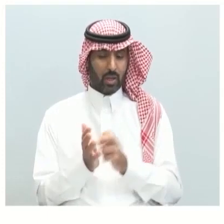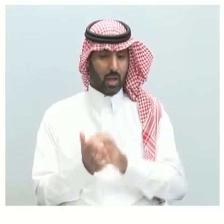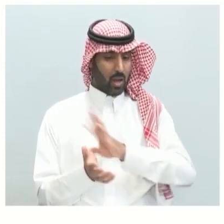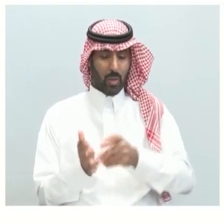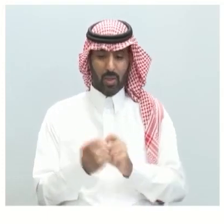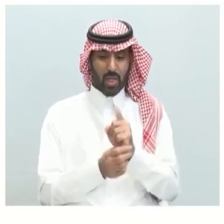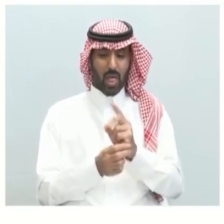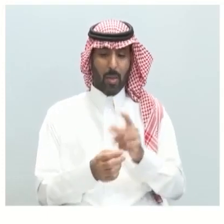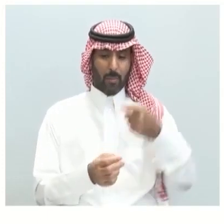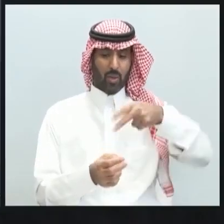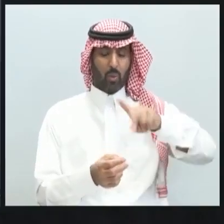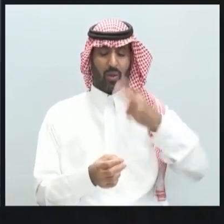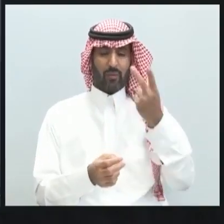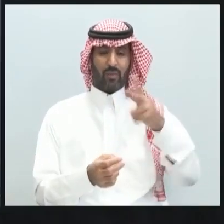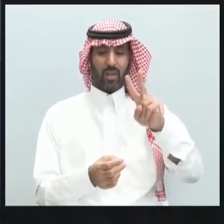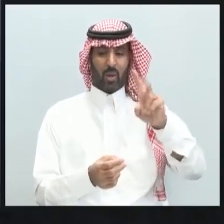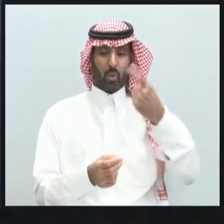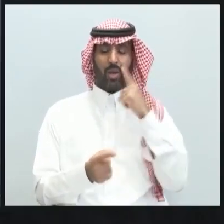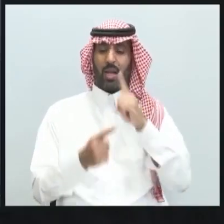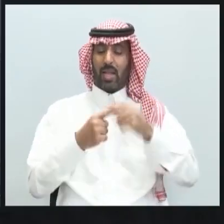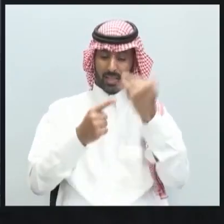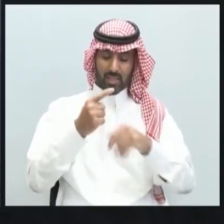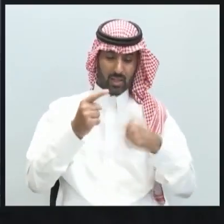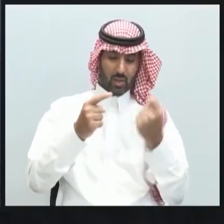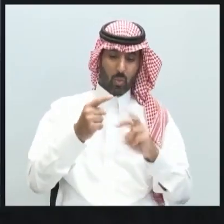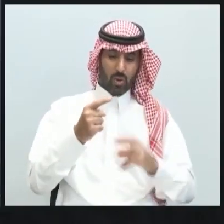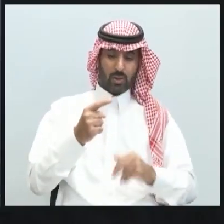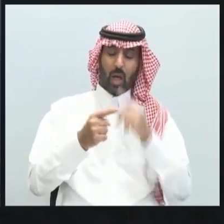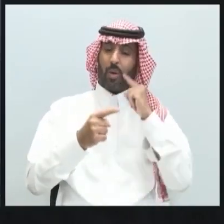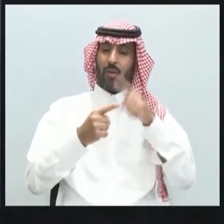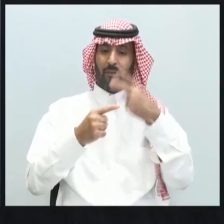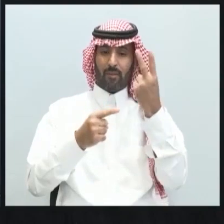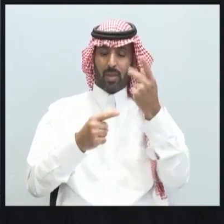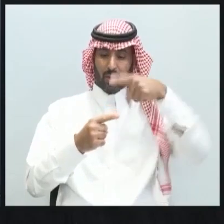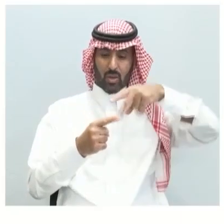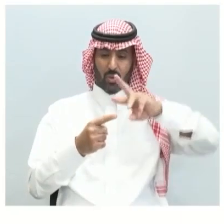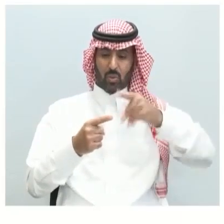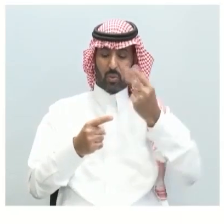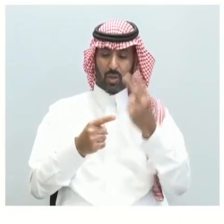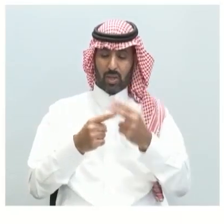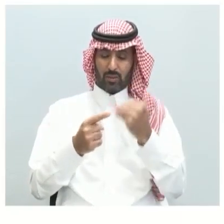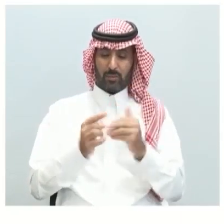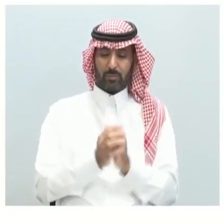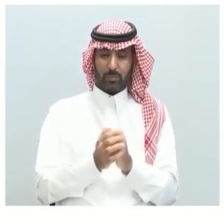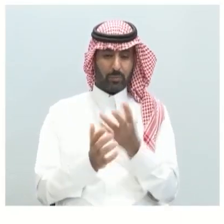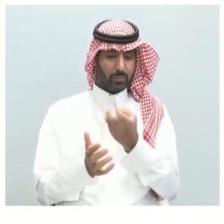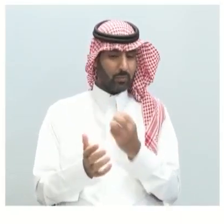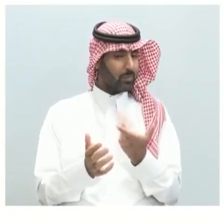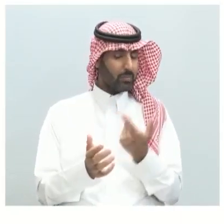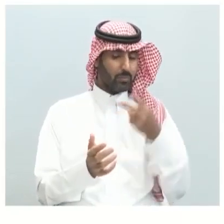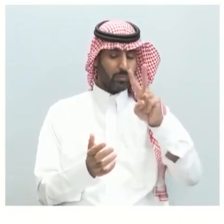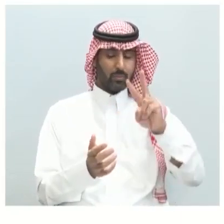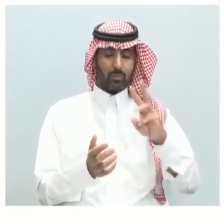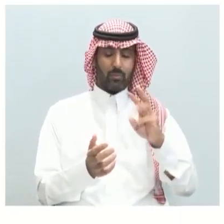للغازات وهو البي 1 في الفي 1 على التي 1 يساوي البي 2 فيفي 2 على التي 2 اريد اشتقاق الفي